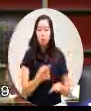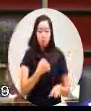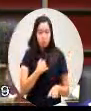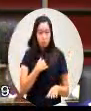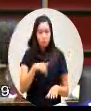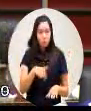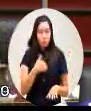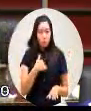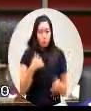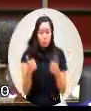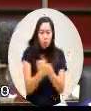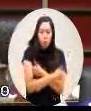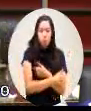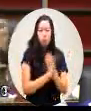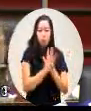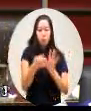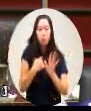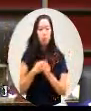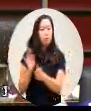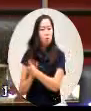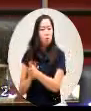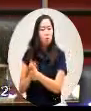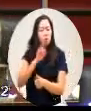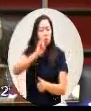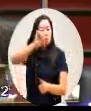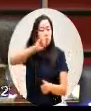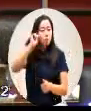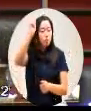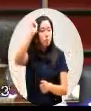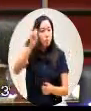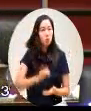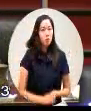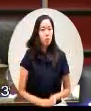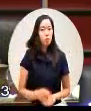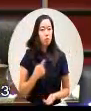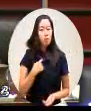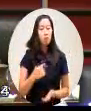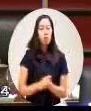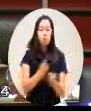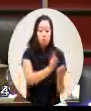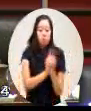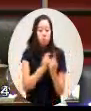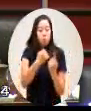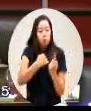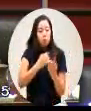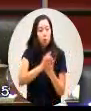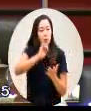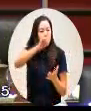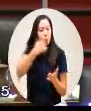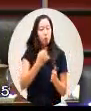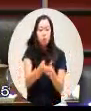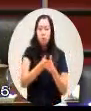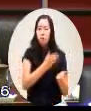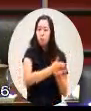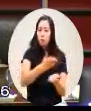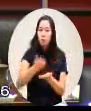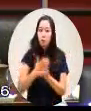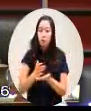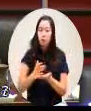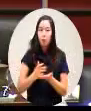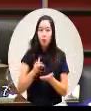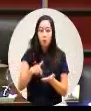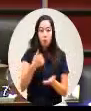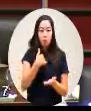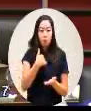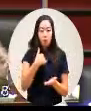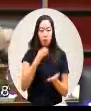的民意代表，与民老师人民的问题来跟我投诉，我一定要处理嘛。既然要跟我